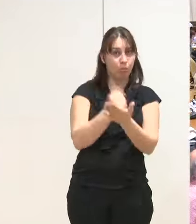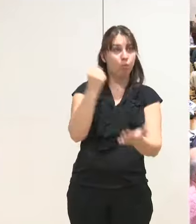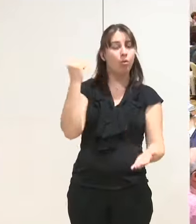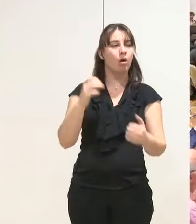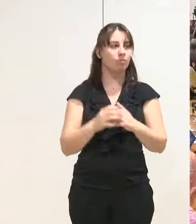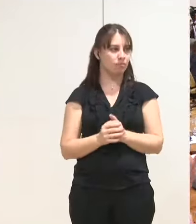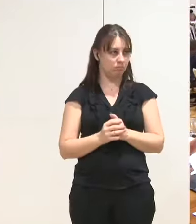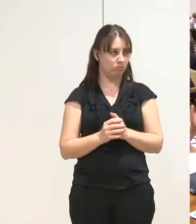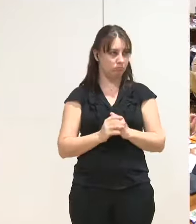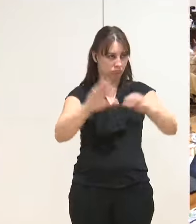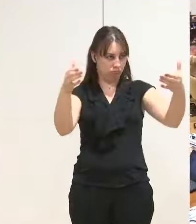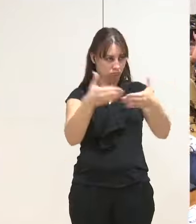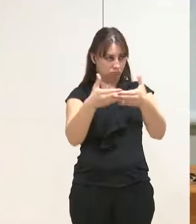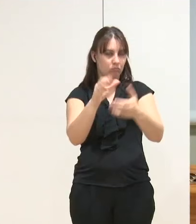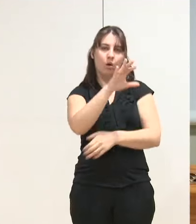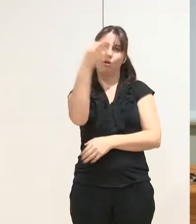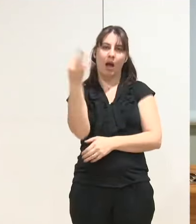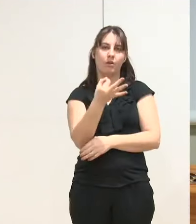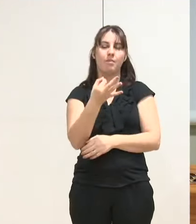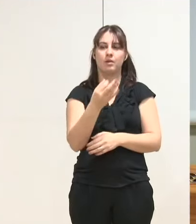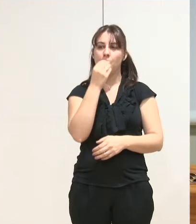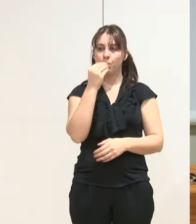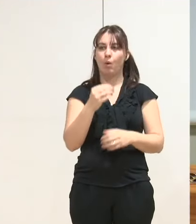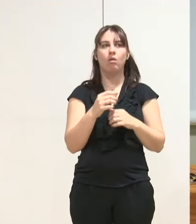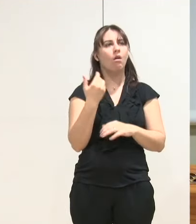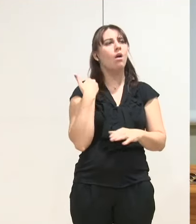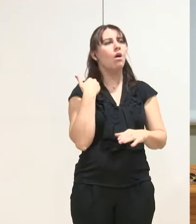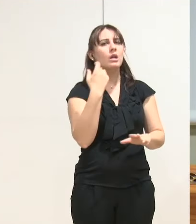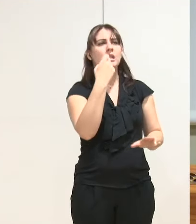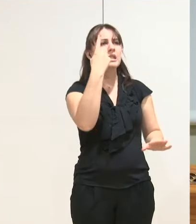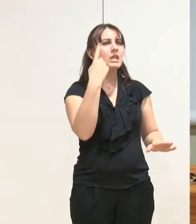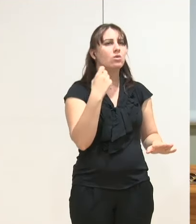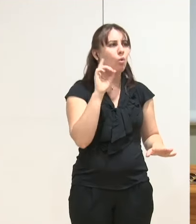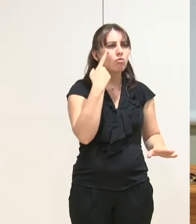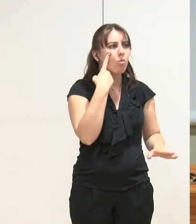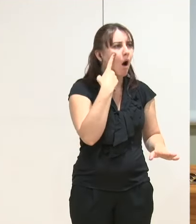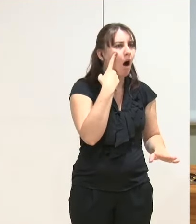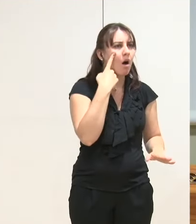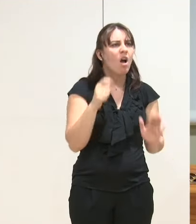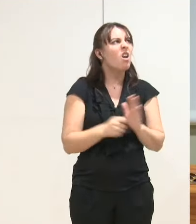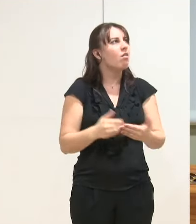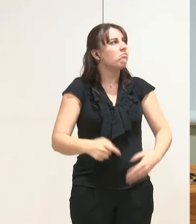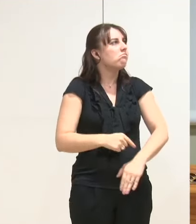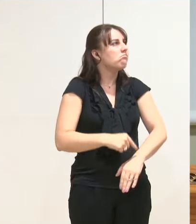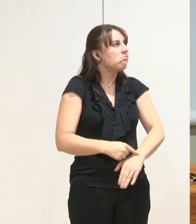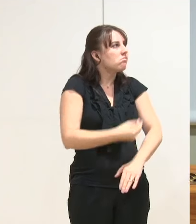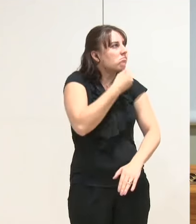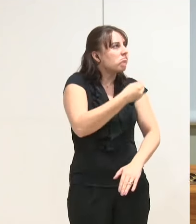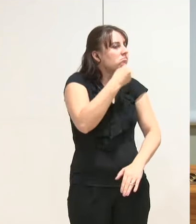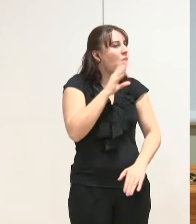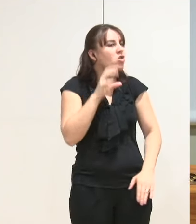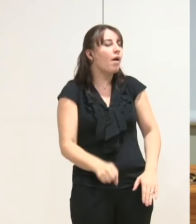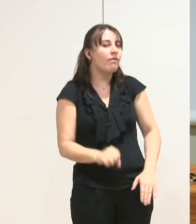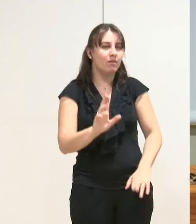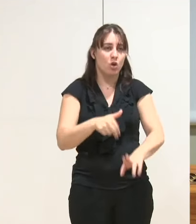pour unanimité comme j'entendais qu'il y avait une question qui est quand est-ce qu'on s'arrête pour le dîner je vous